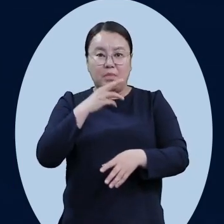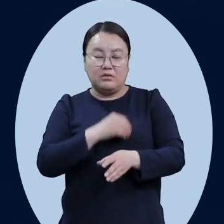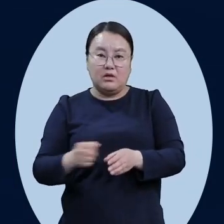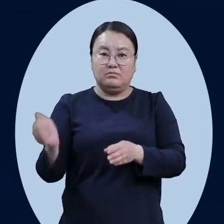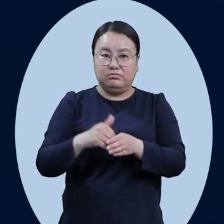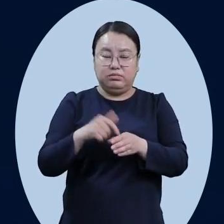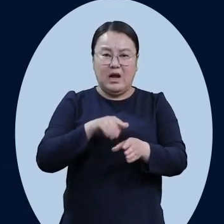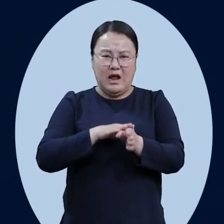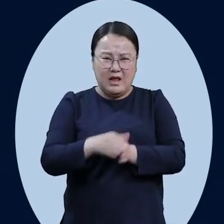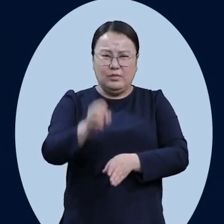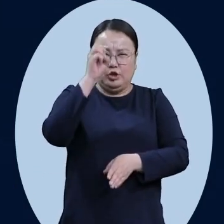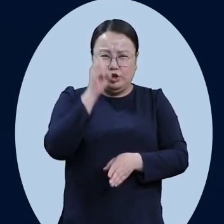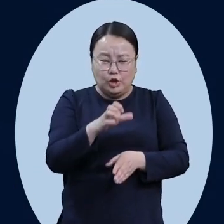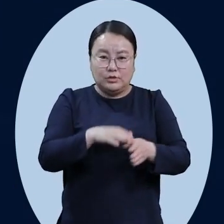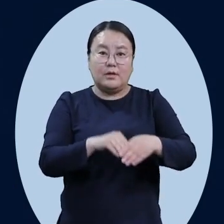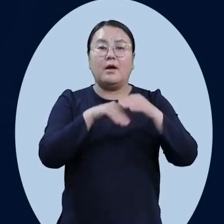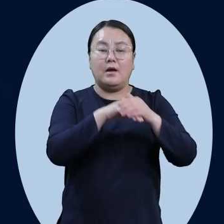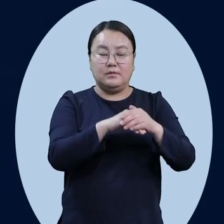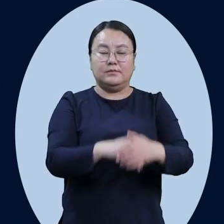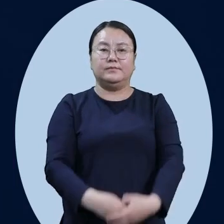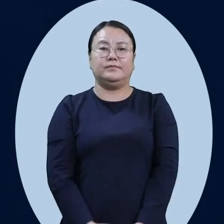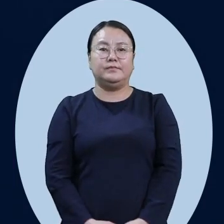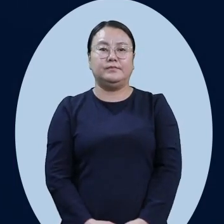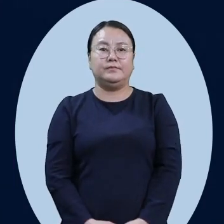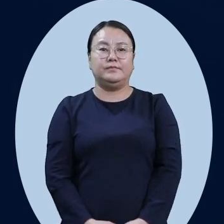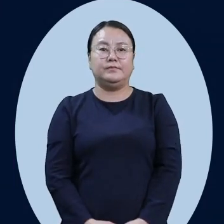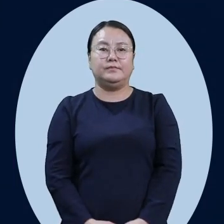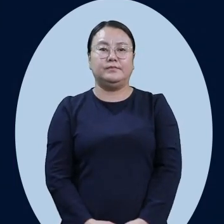бөгөөд түүнийг албан ёсны эхэд тооцно.